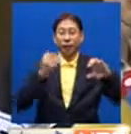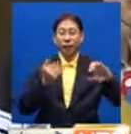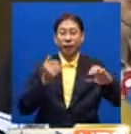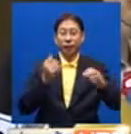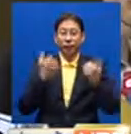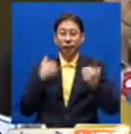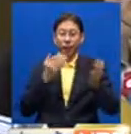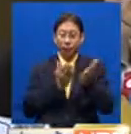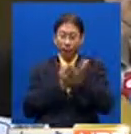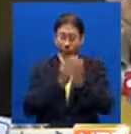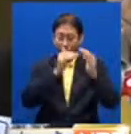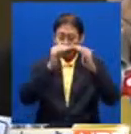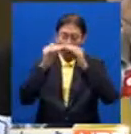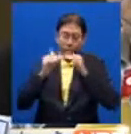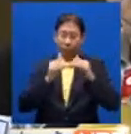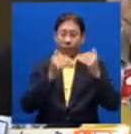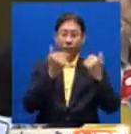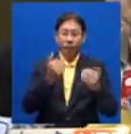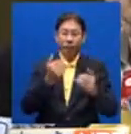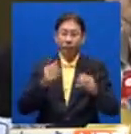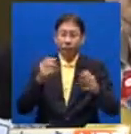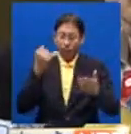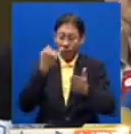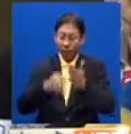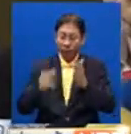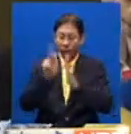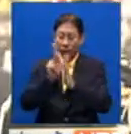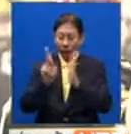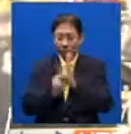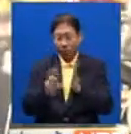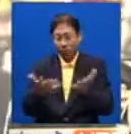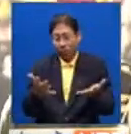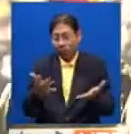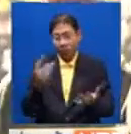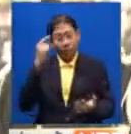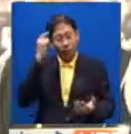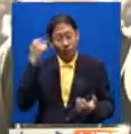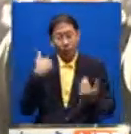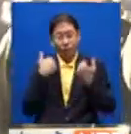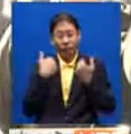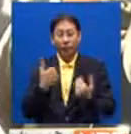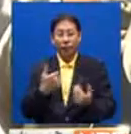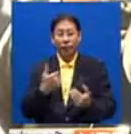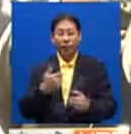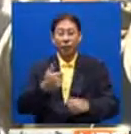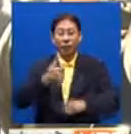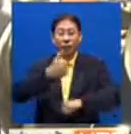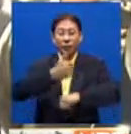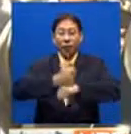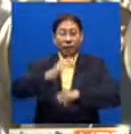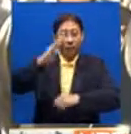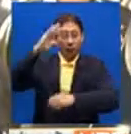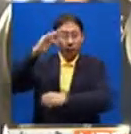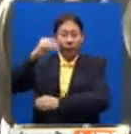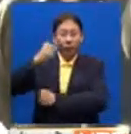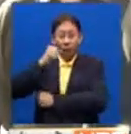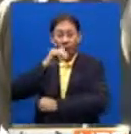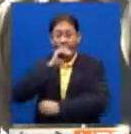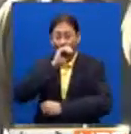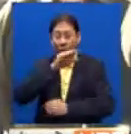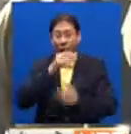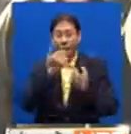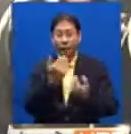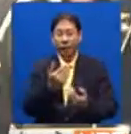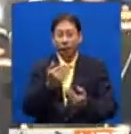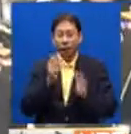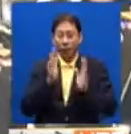อธิปไตยและไม่ปฏิบัติขัดต่อกฎหมายขณะที่ความเห็นของพลเอกอุดมเดชศรีตบุตรผู้บัญชาการทหารบกนะคะบอกว่